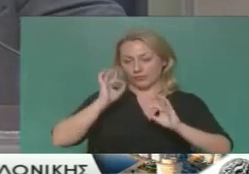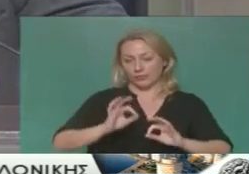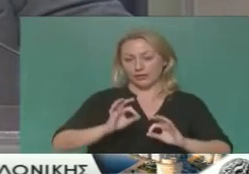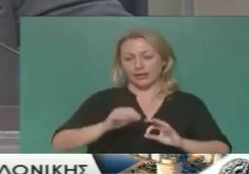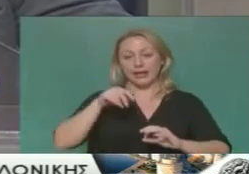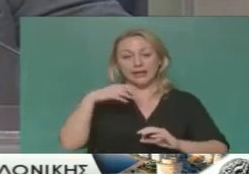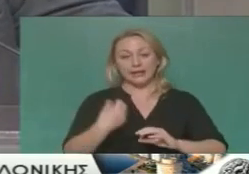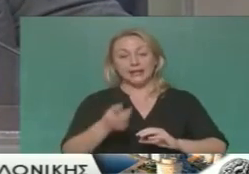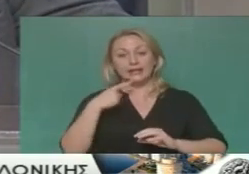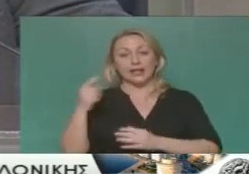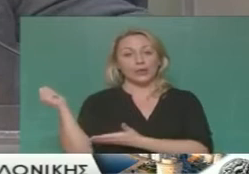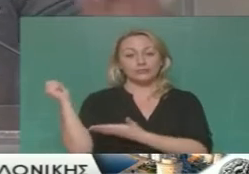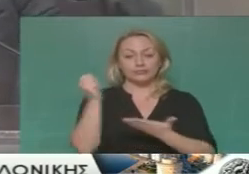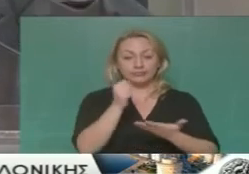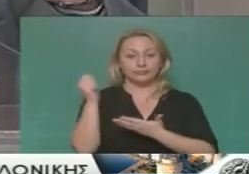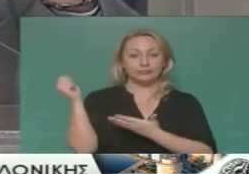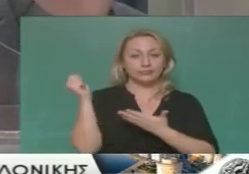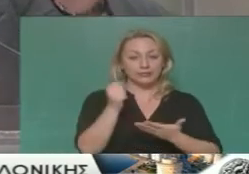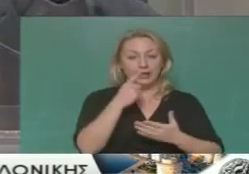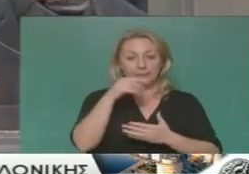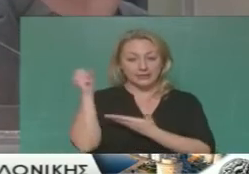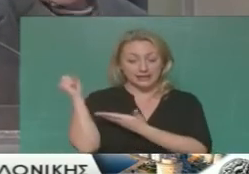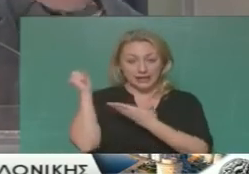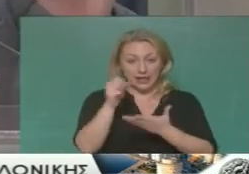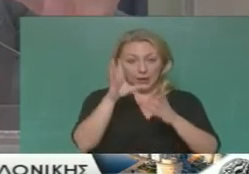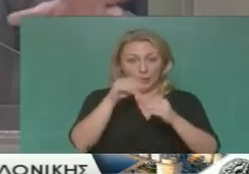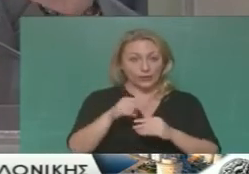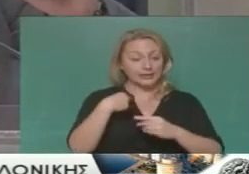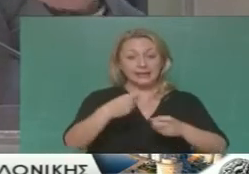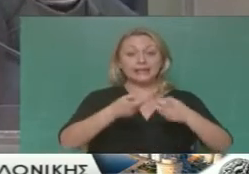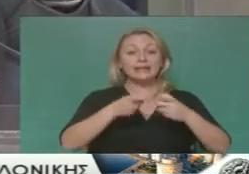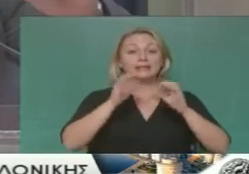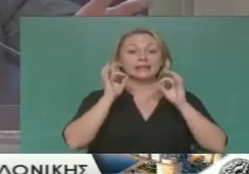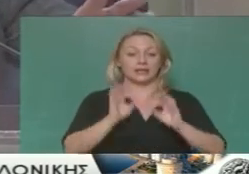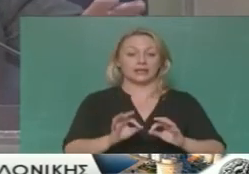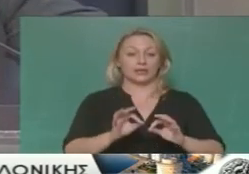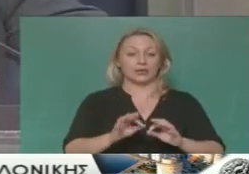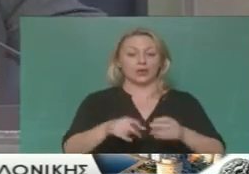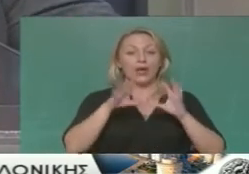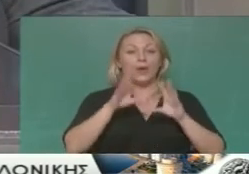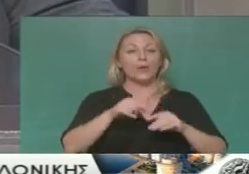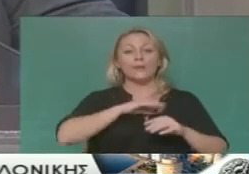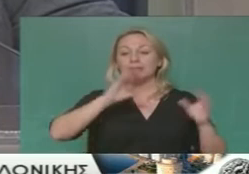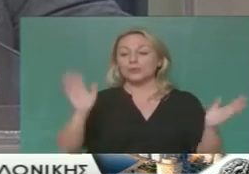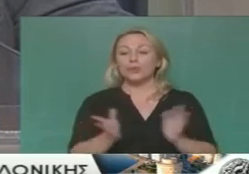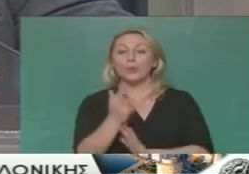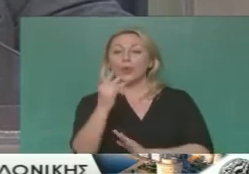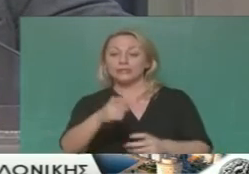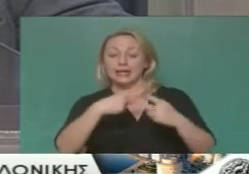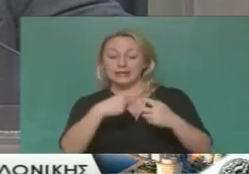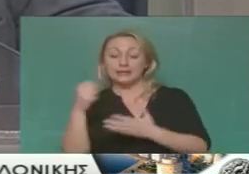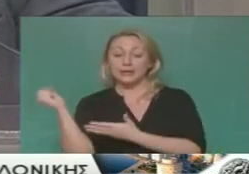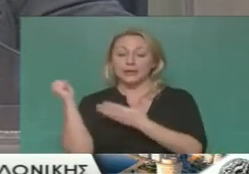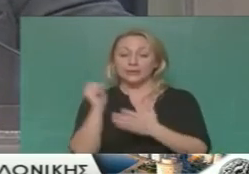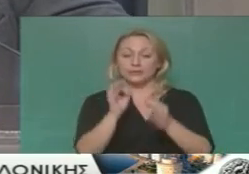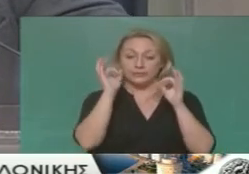να παίρνουν την επιδότηση, όταν λέμε επιδότηση, μόνο το εισιτήριο. Όταν λέμε επιδότηση του εισιτήριου, μιλάμε για